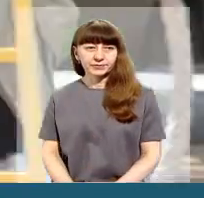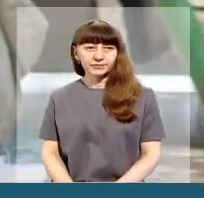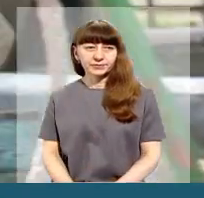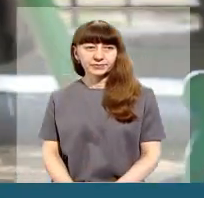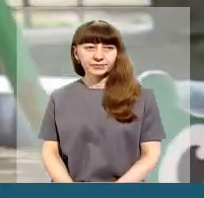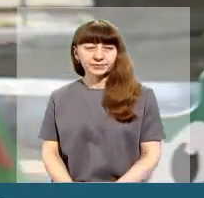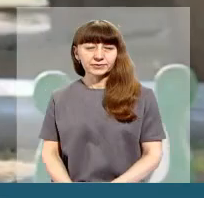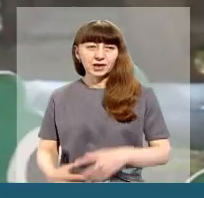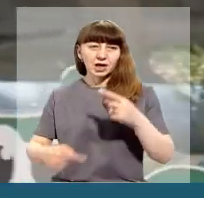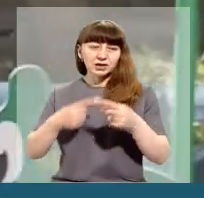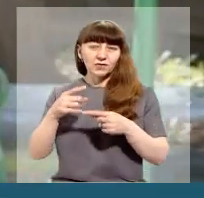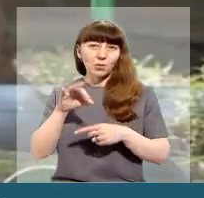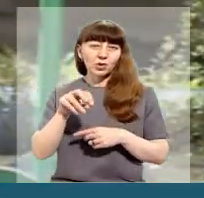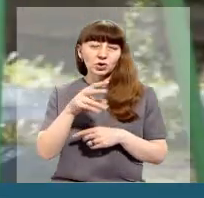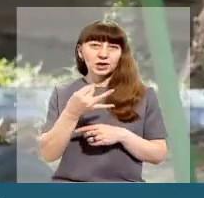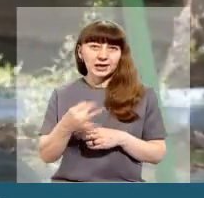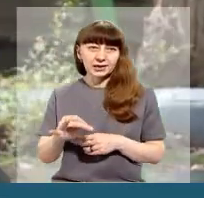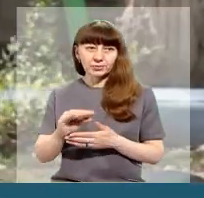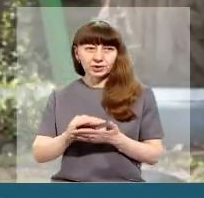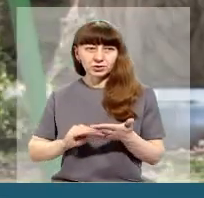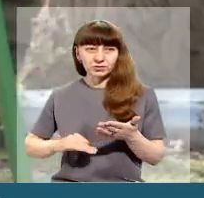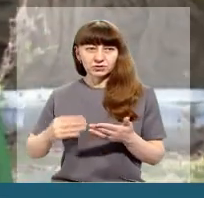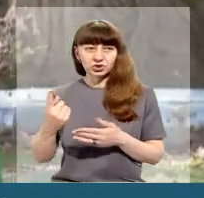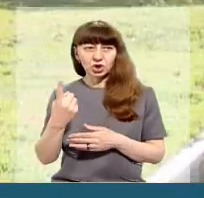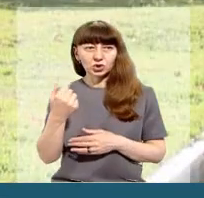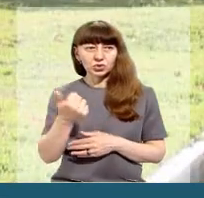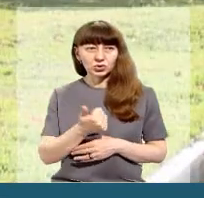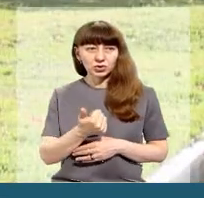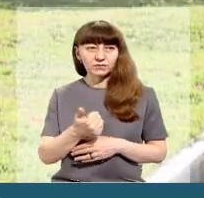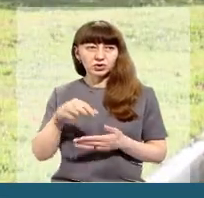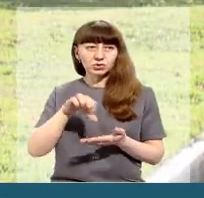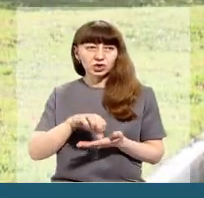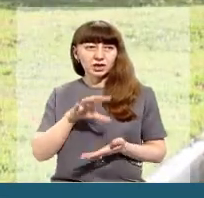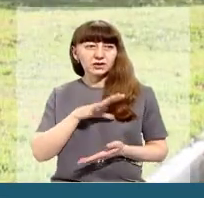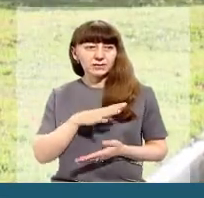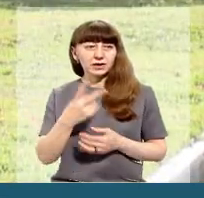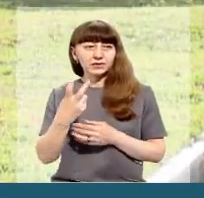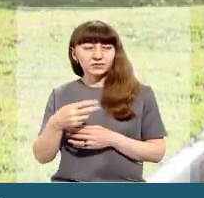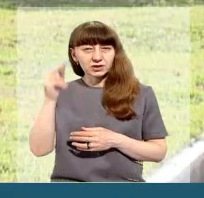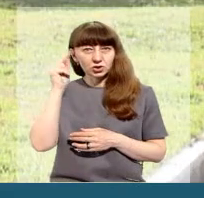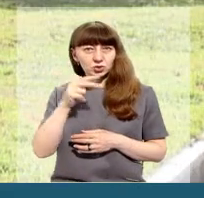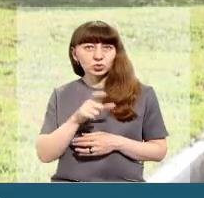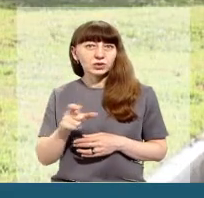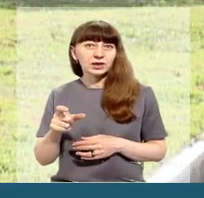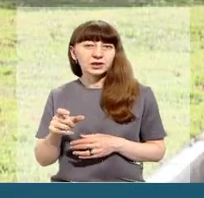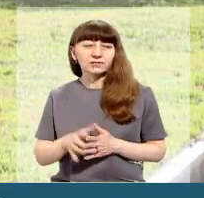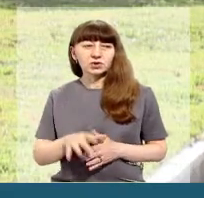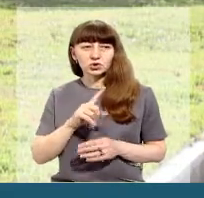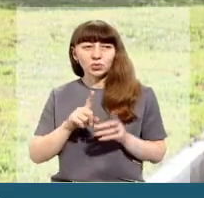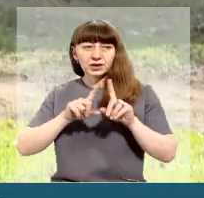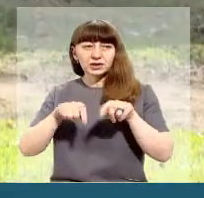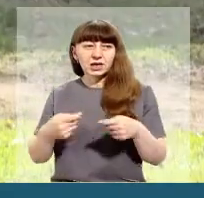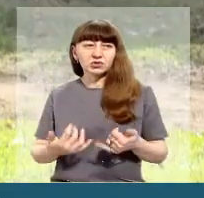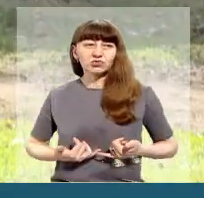ребята. Эстафета поколений Унигель Орпах продлится в течение недели. В ней приняли участие более 200 студентов региона, чтобы отдать